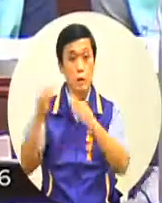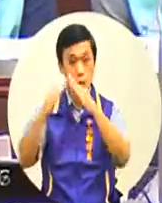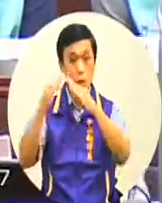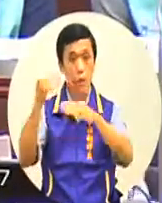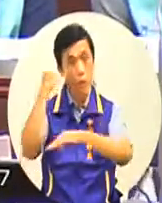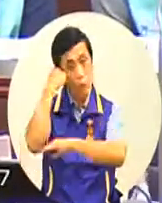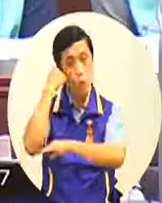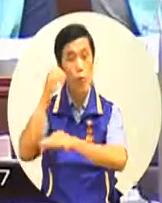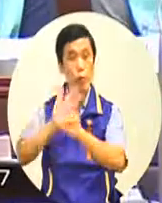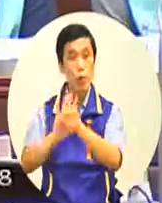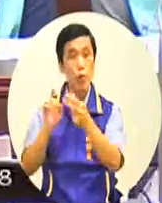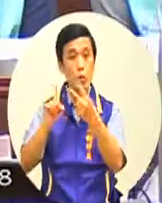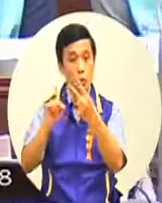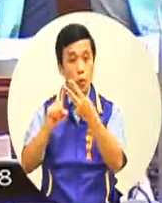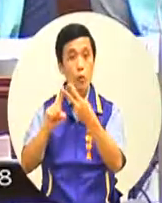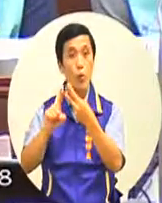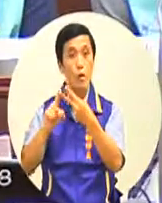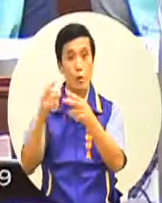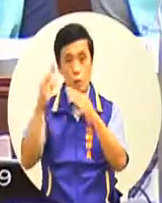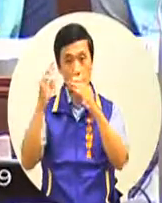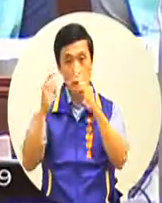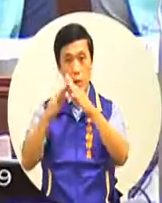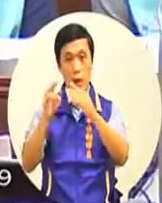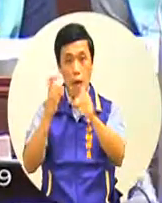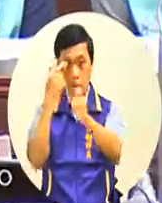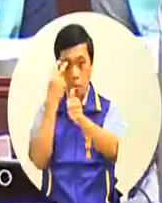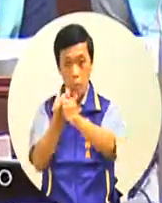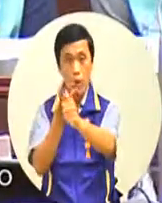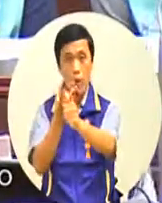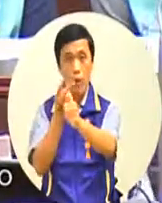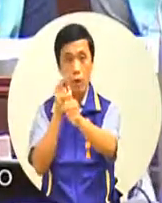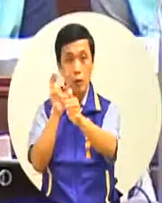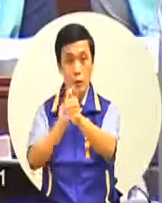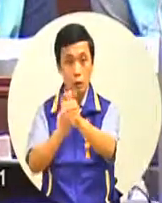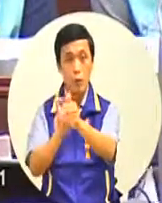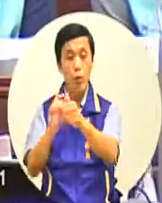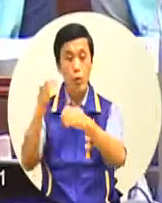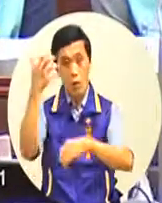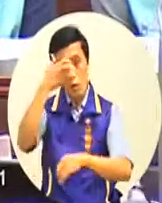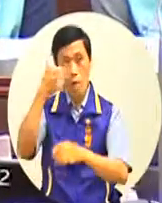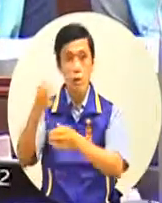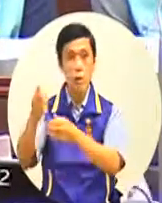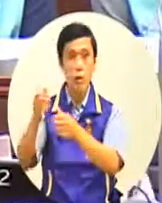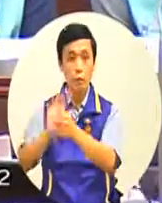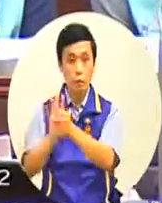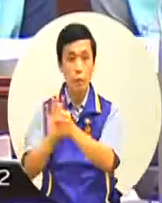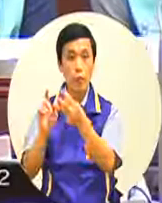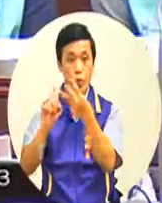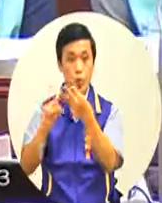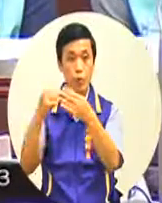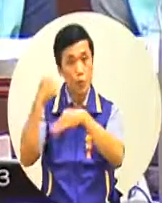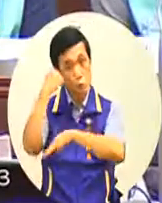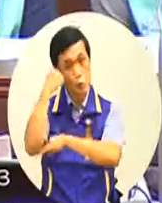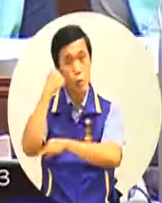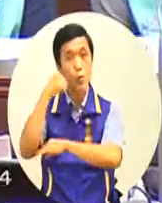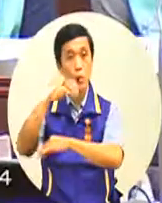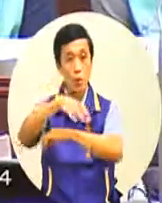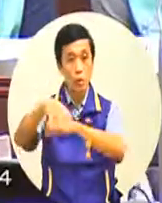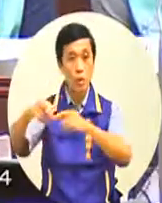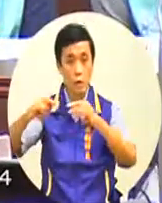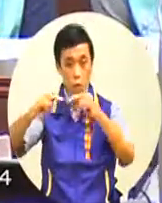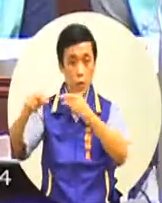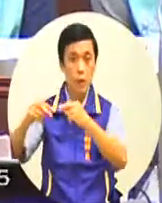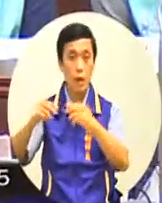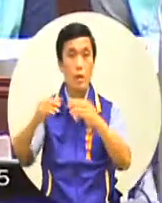日间照顾、家庭托顾、老人餐饮、交通接送、辅具，还有住宅无障碍环境改善跟机构服务等